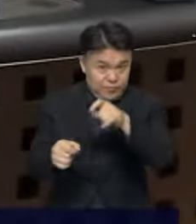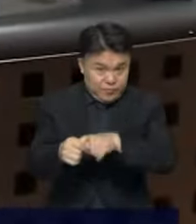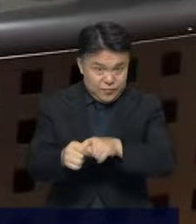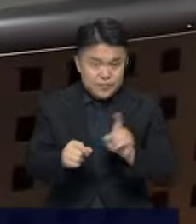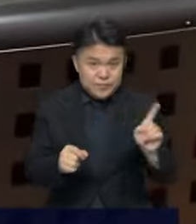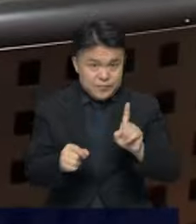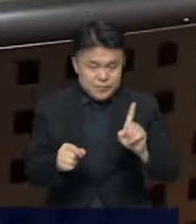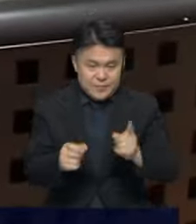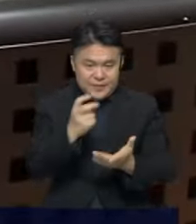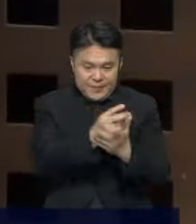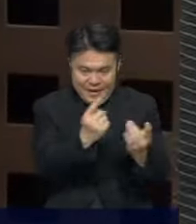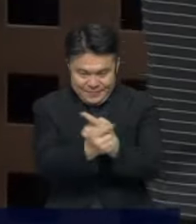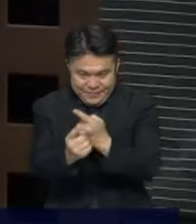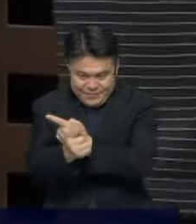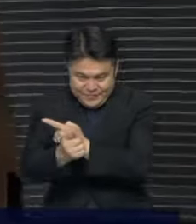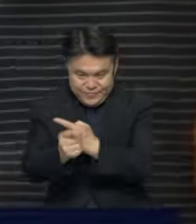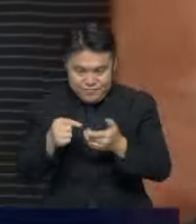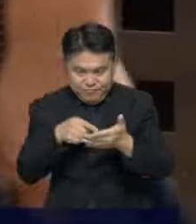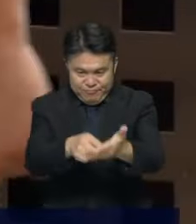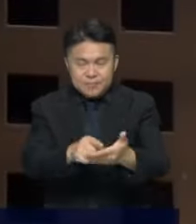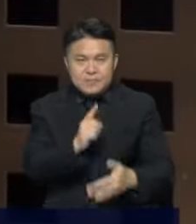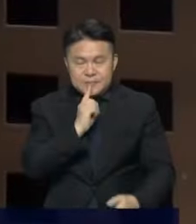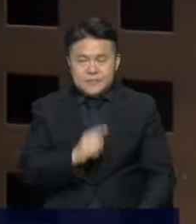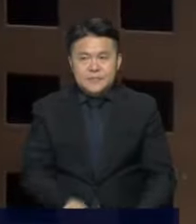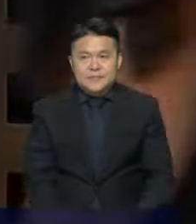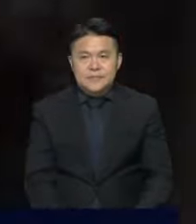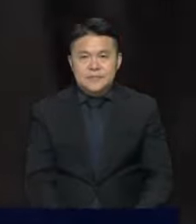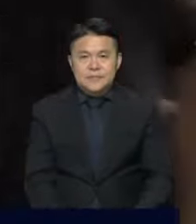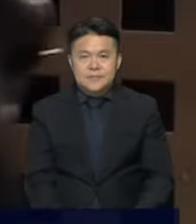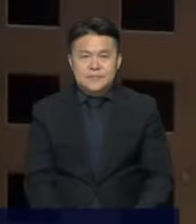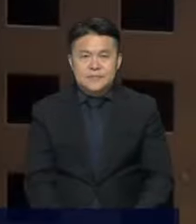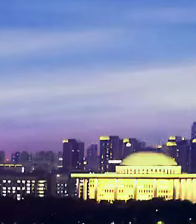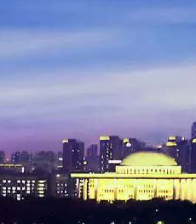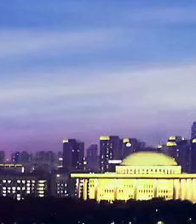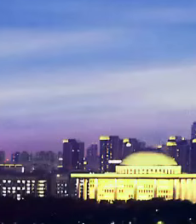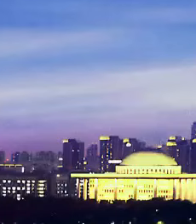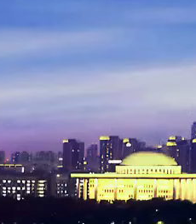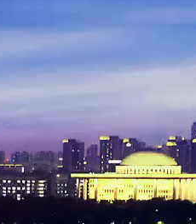지속적으로 제도를 개선해 나가겠다고 밝혔습니다 SBS 최재 영입니다